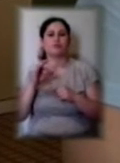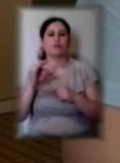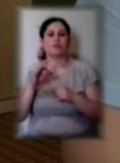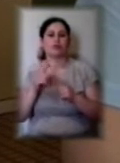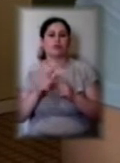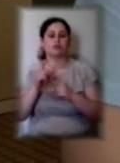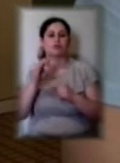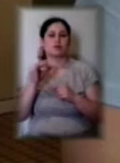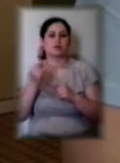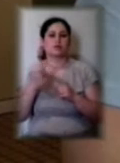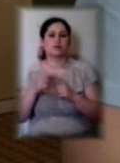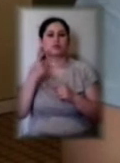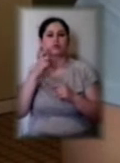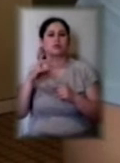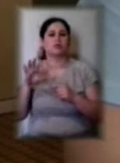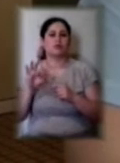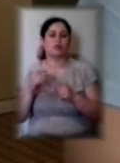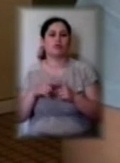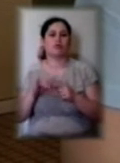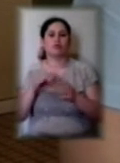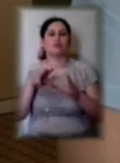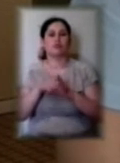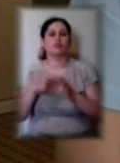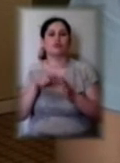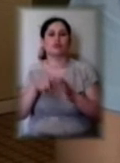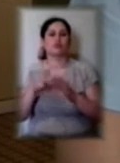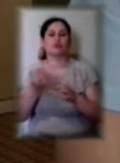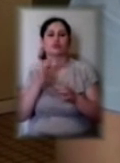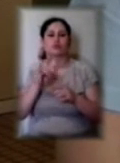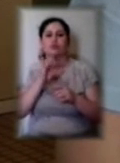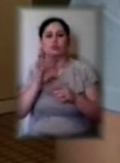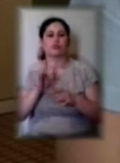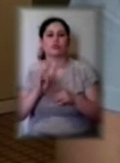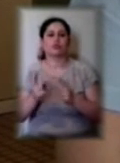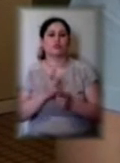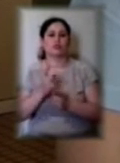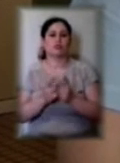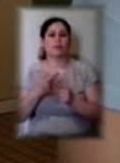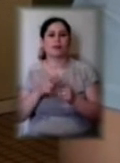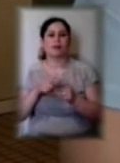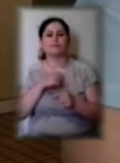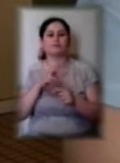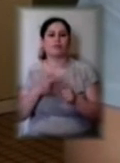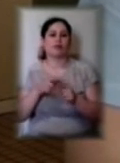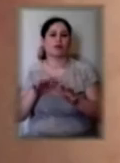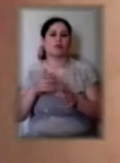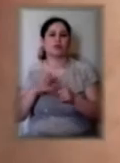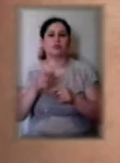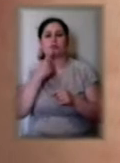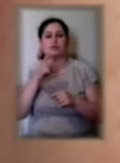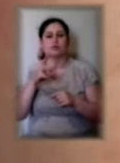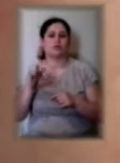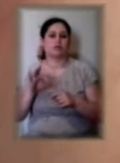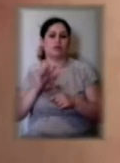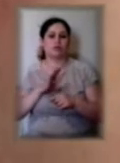оцінювання, знову ж таки, з урахуванням того, що нічого не буде змінено, так само, як це відбулося з пробним зовнішньо-незалежним оцінюванням.